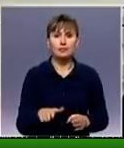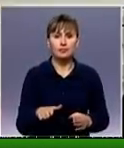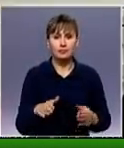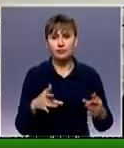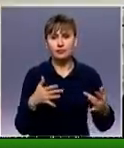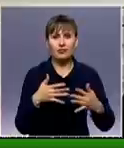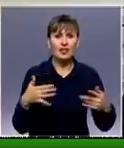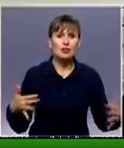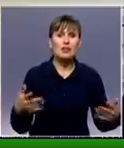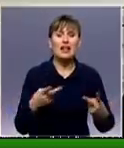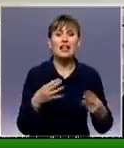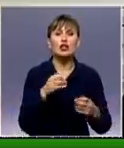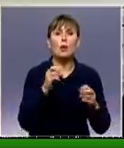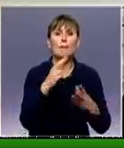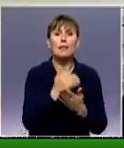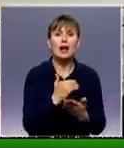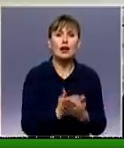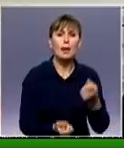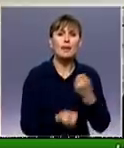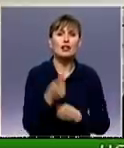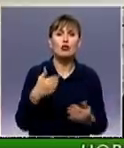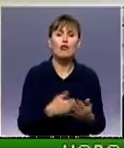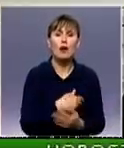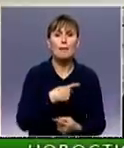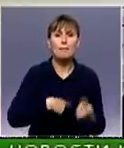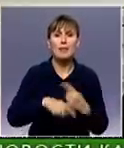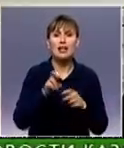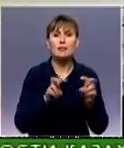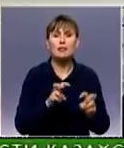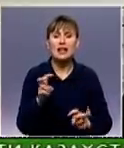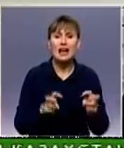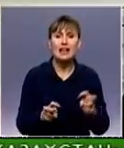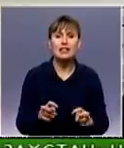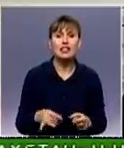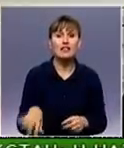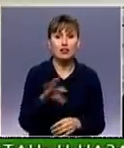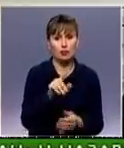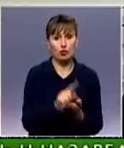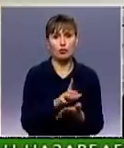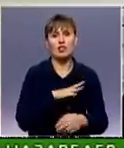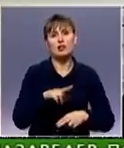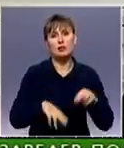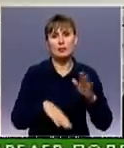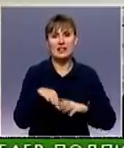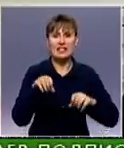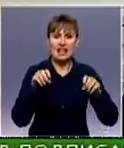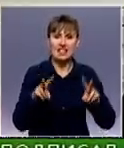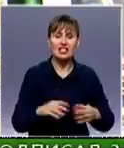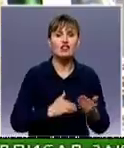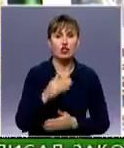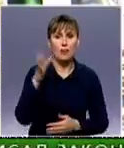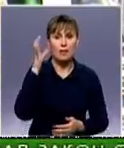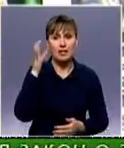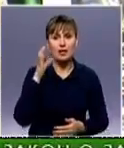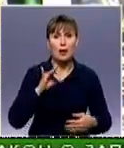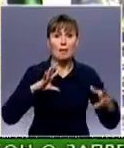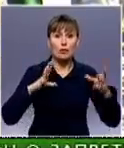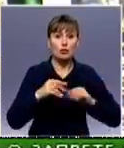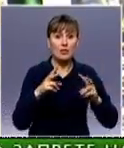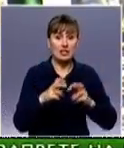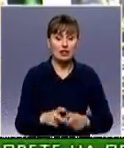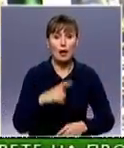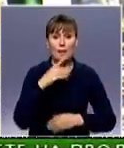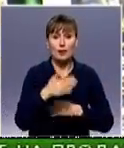форсированные иностранные программы, появляются новые предприятия. Все должны быть специалисты с высшим образованием. По результатам